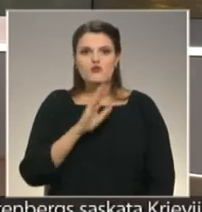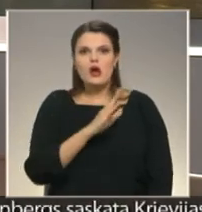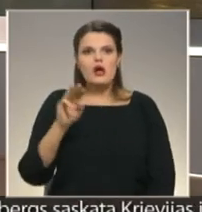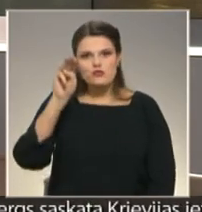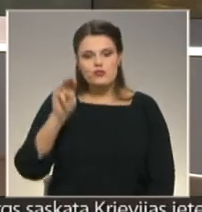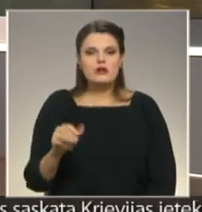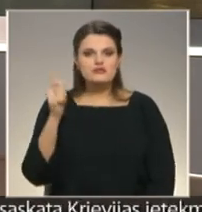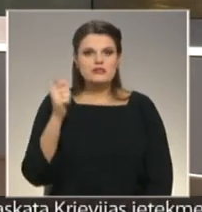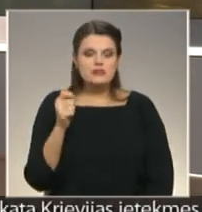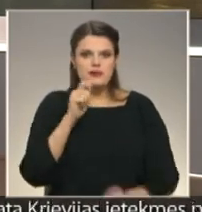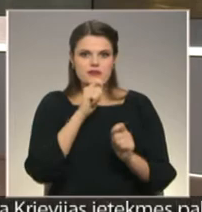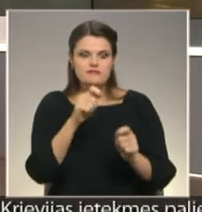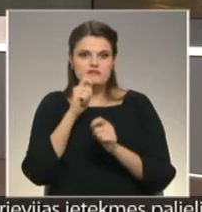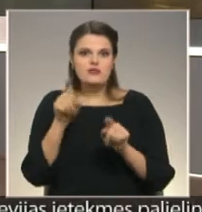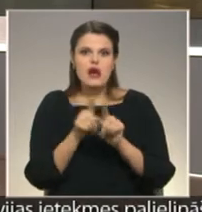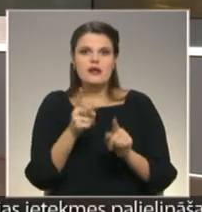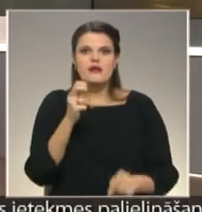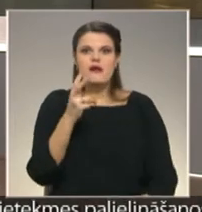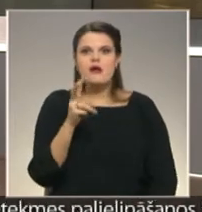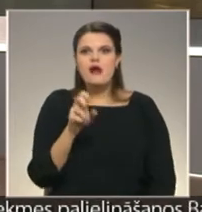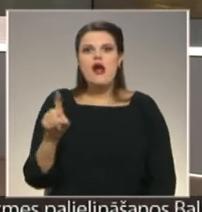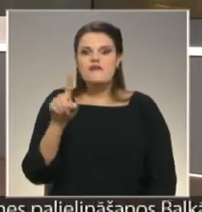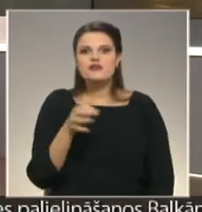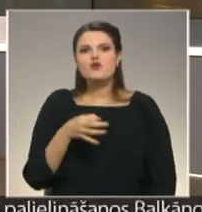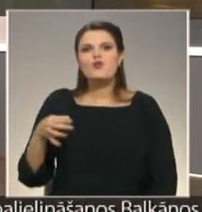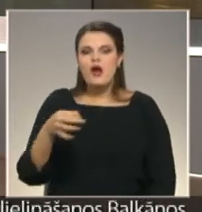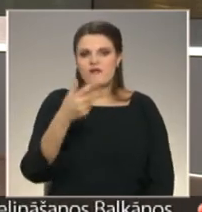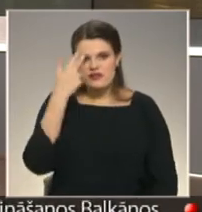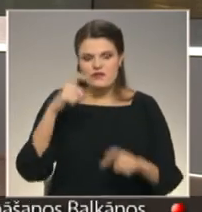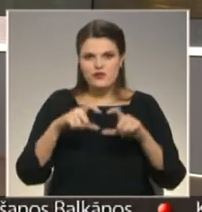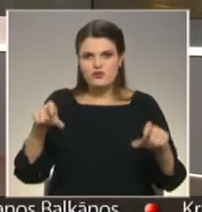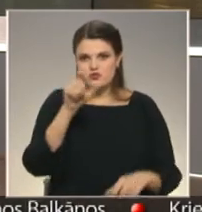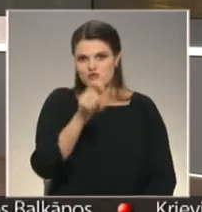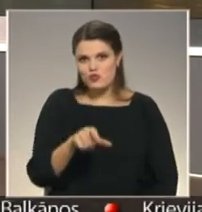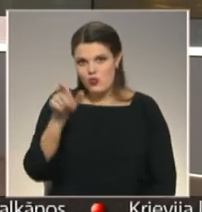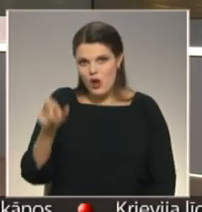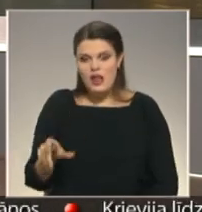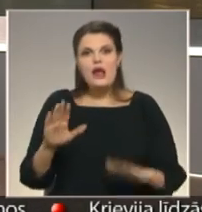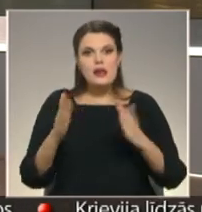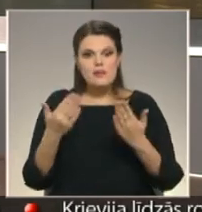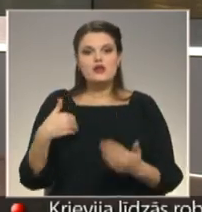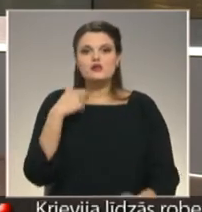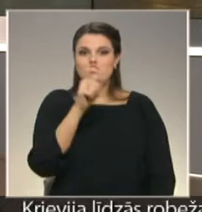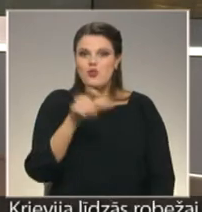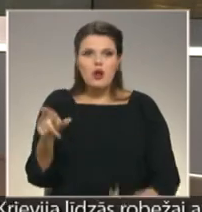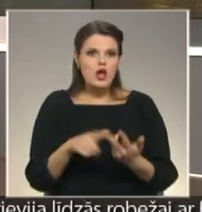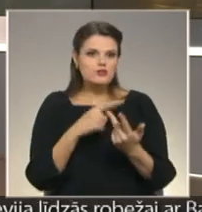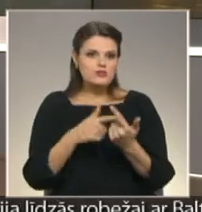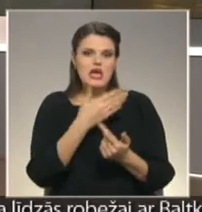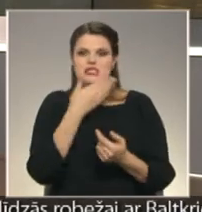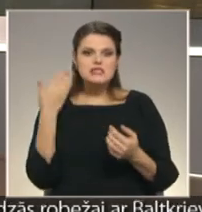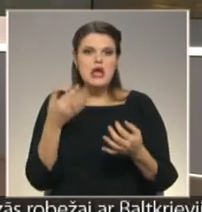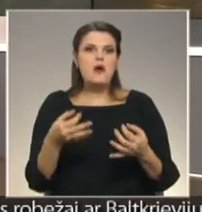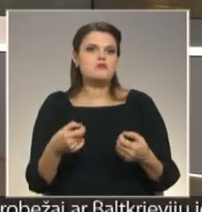arī Ķekavas novada vidusskolēni. Audzēkņu skaits gan nav būtiski pieaudzis, tomēr tā noteikti esot motivācija mācīties